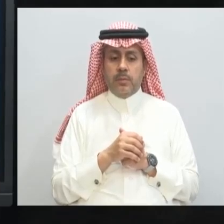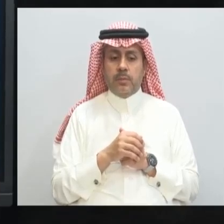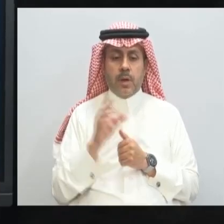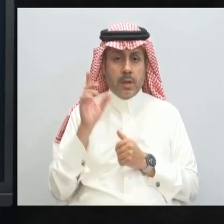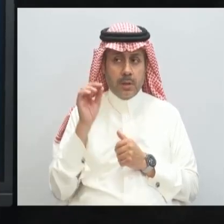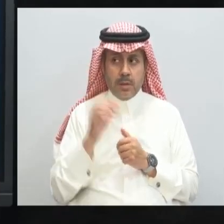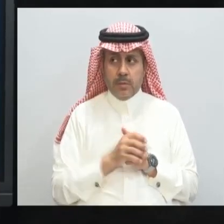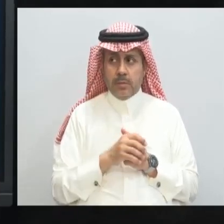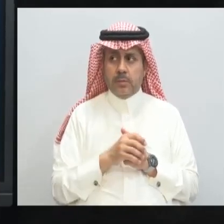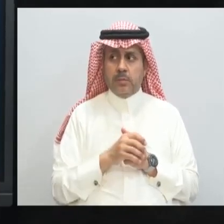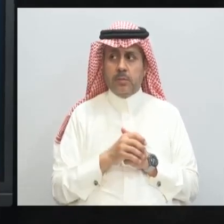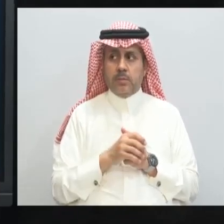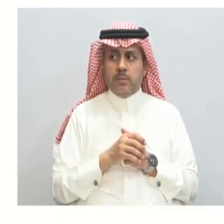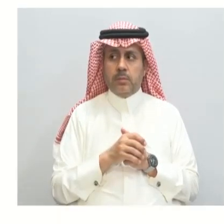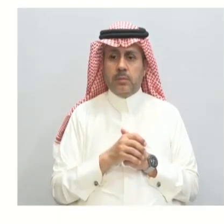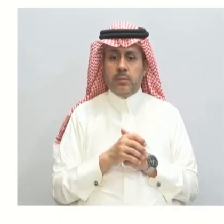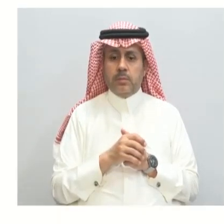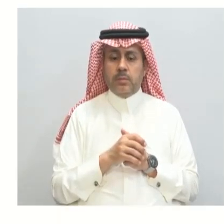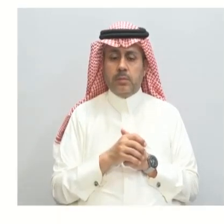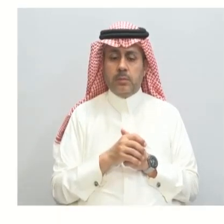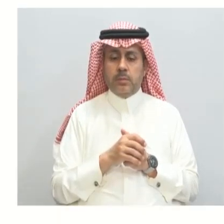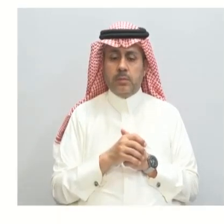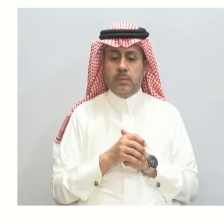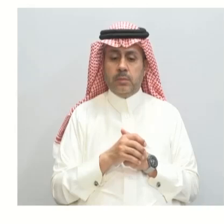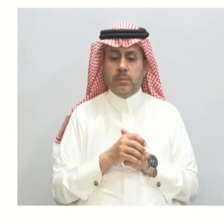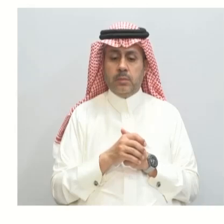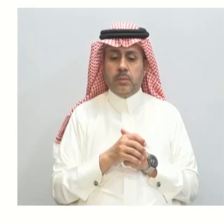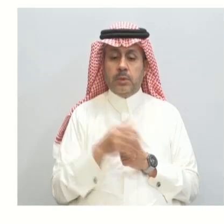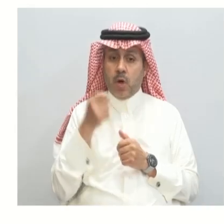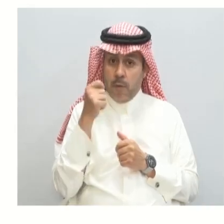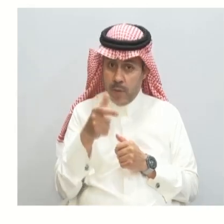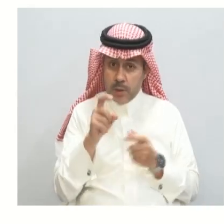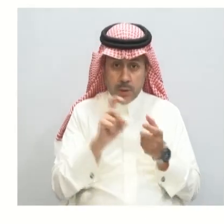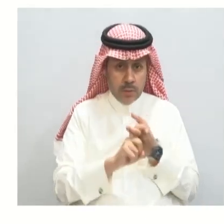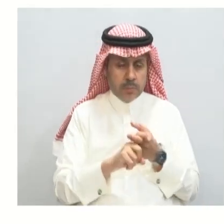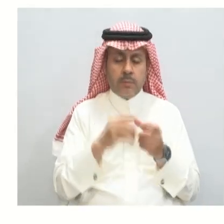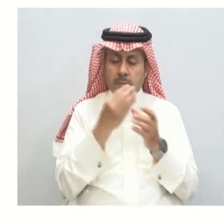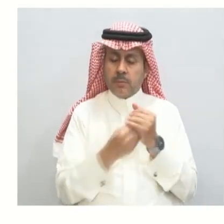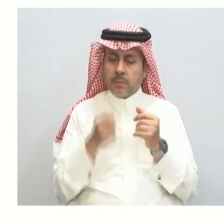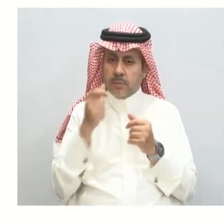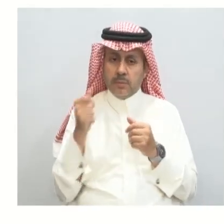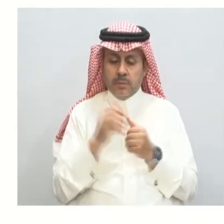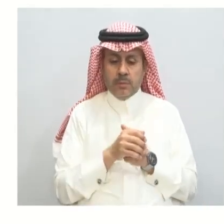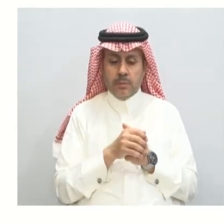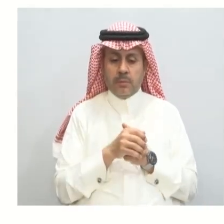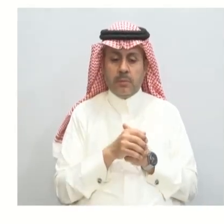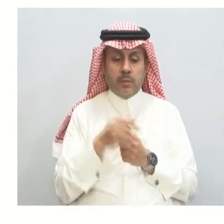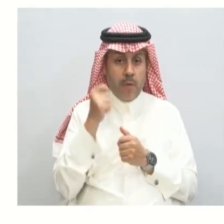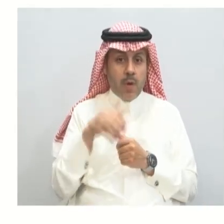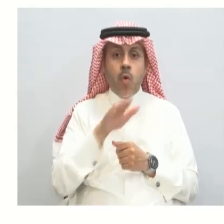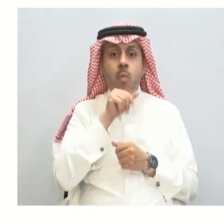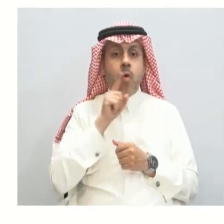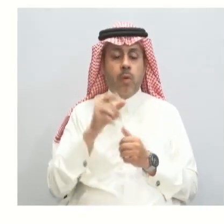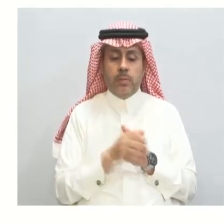احسنتم نقول من تلك الامثله ومن اوجه الانفاق الحلال الانفاق على الزوجه الانفاق على الاولاد كذلك الانفاق على